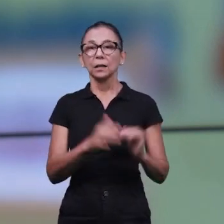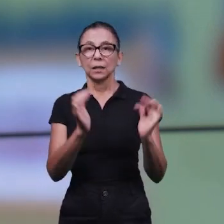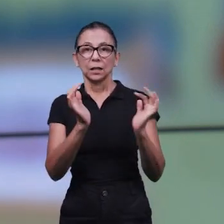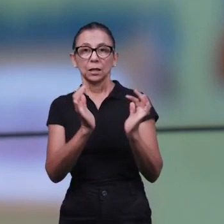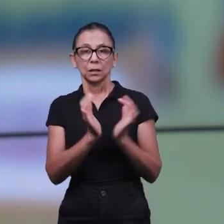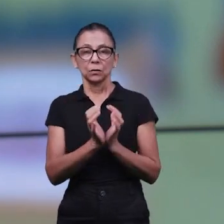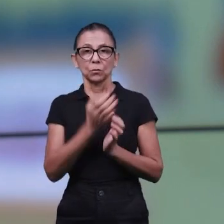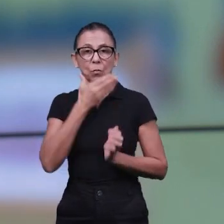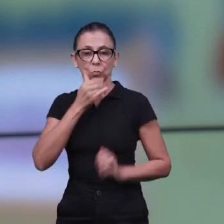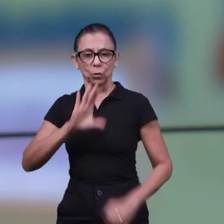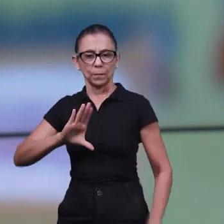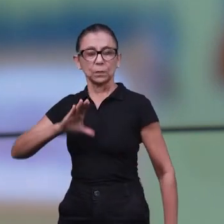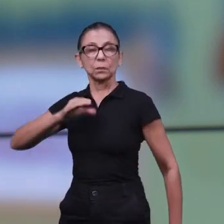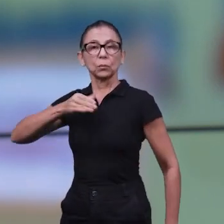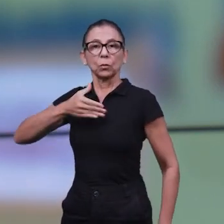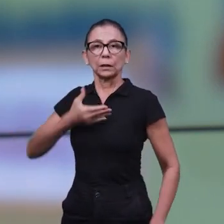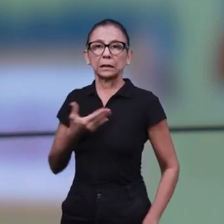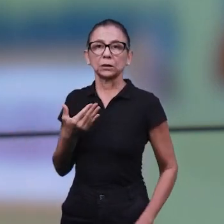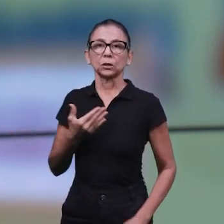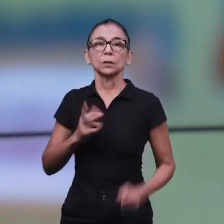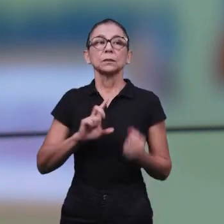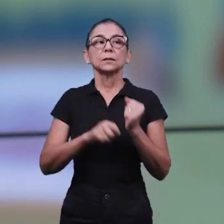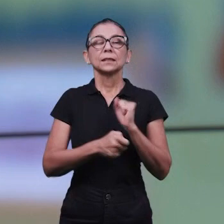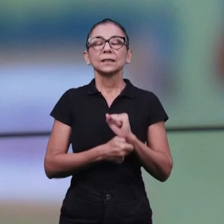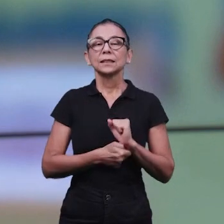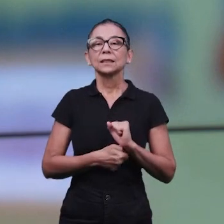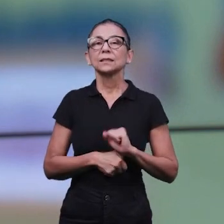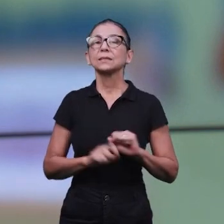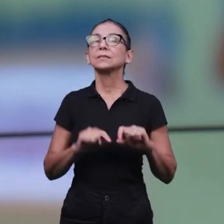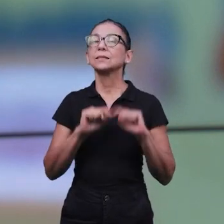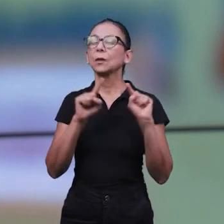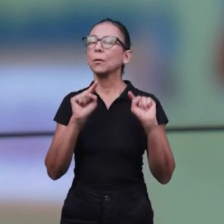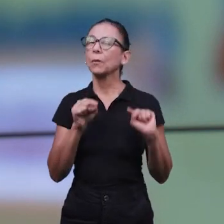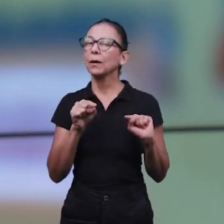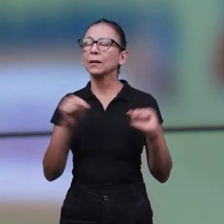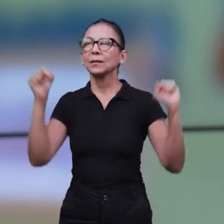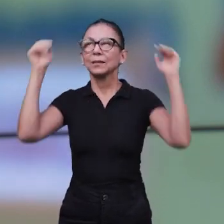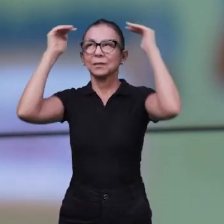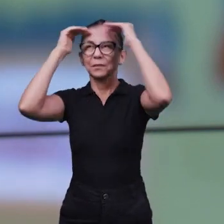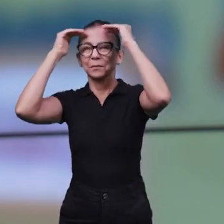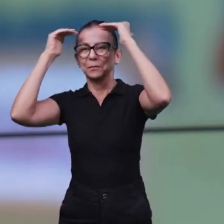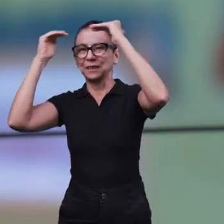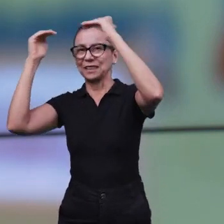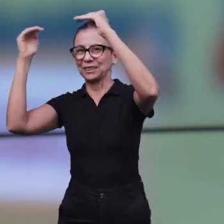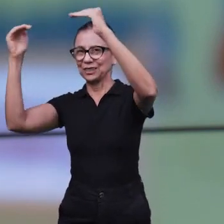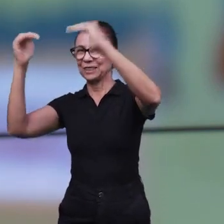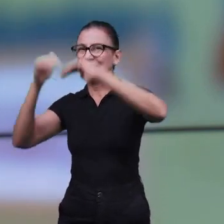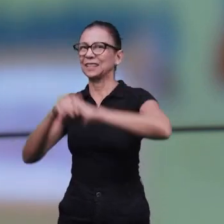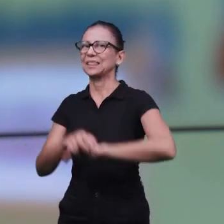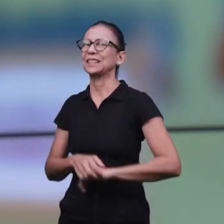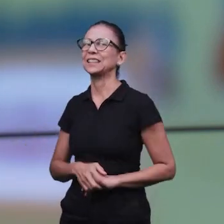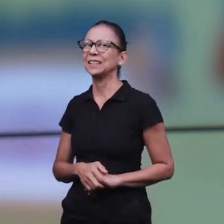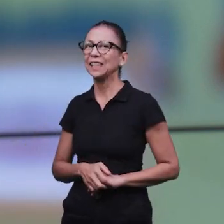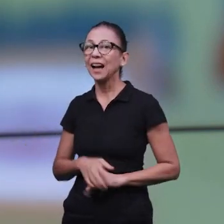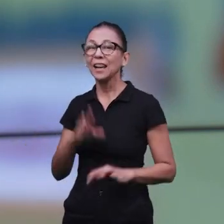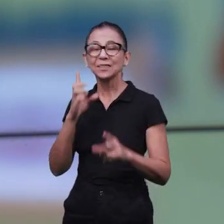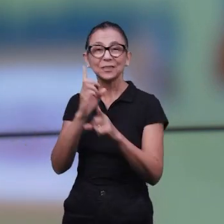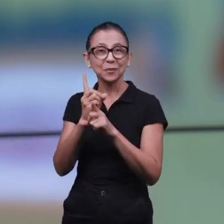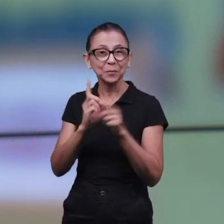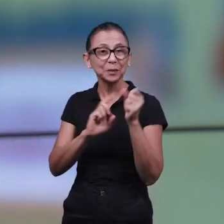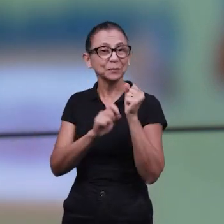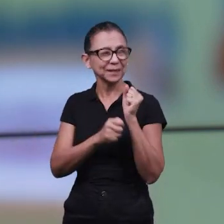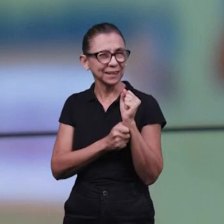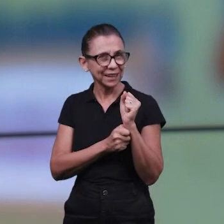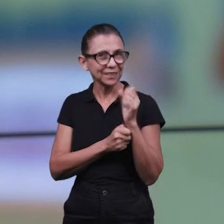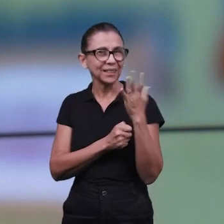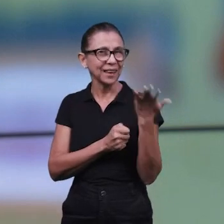secret. Ils étaient obéissants au roi David. Donc maintenant, nous savons ce secret, nous